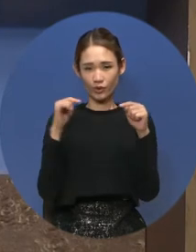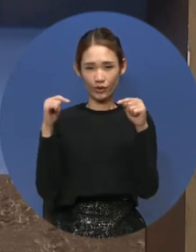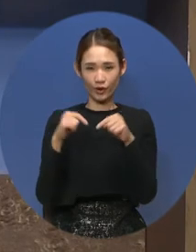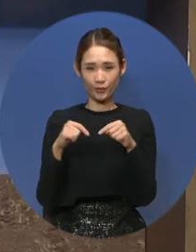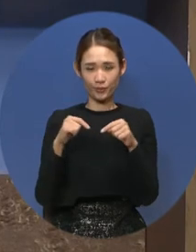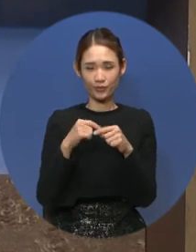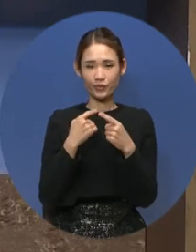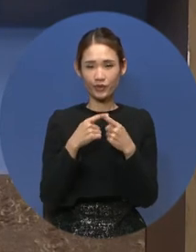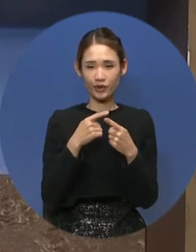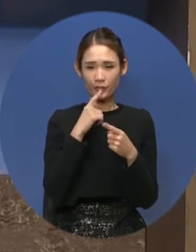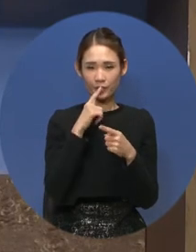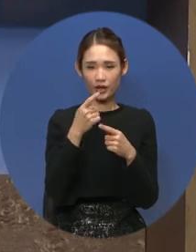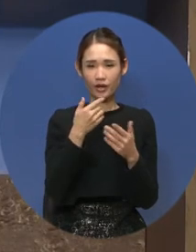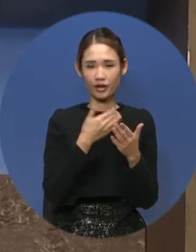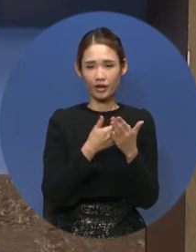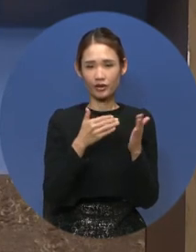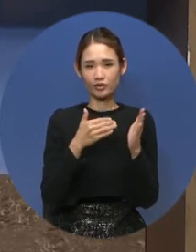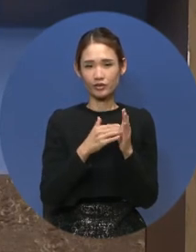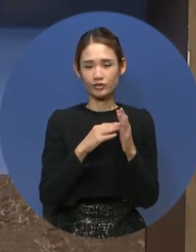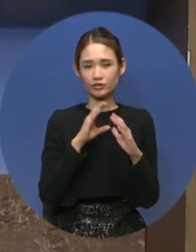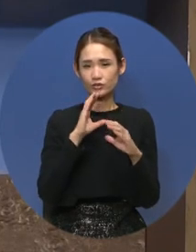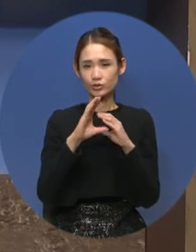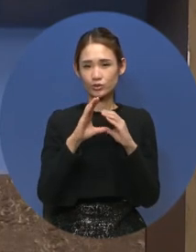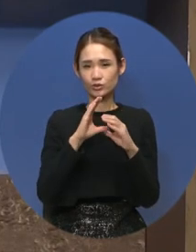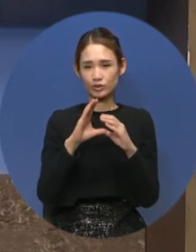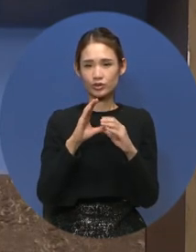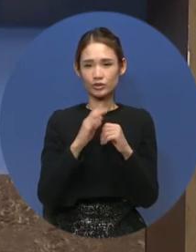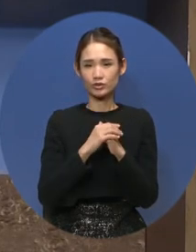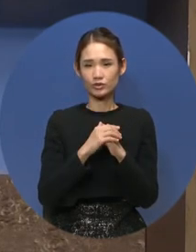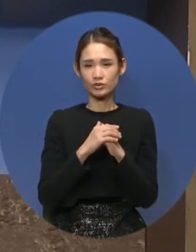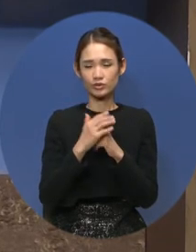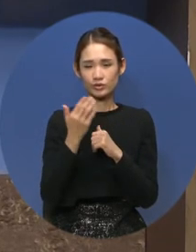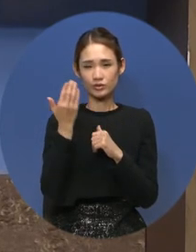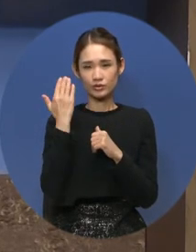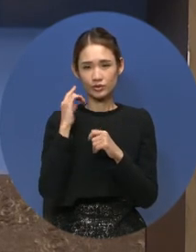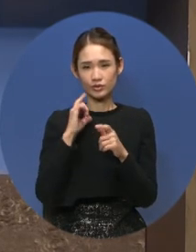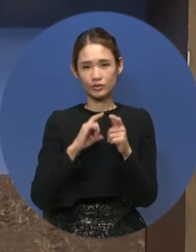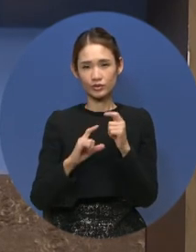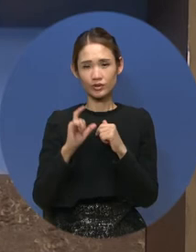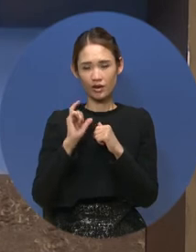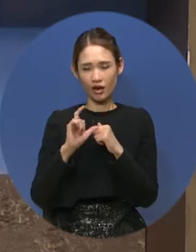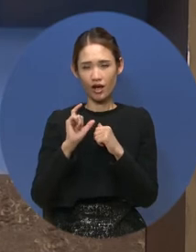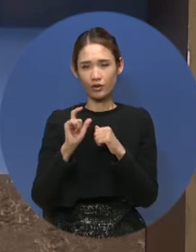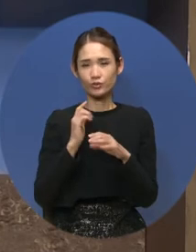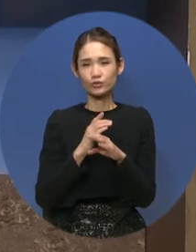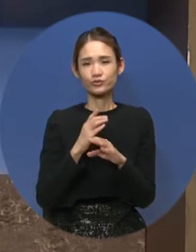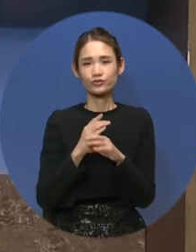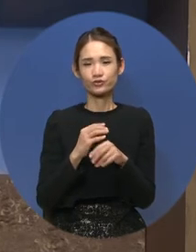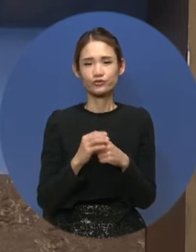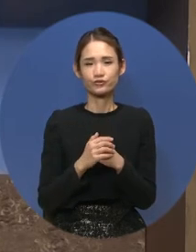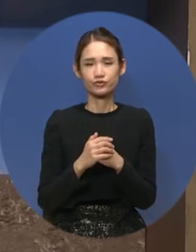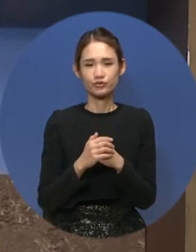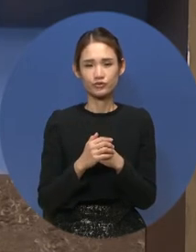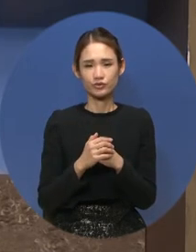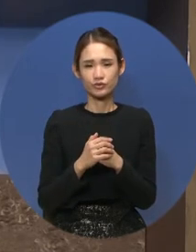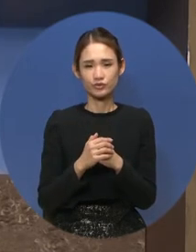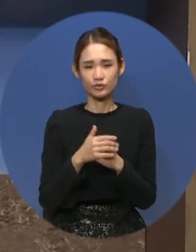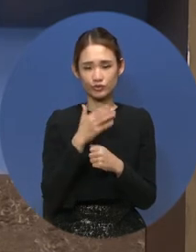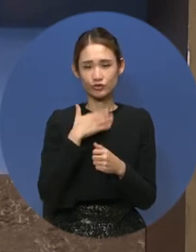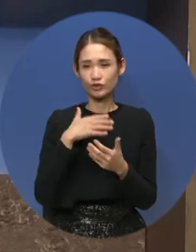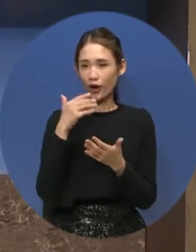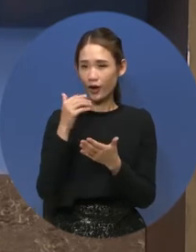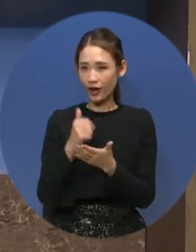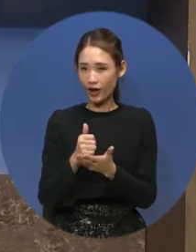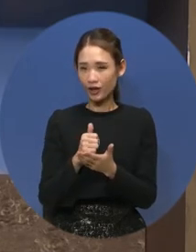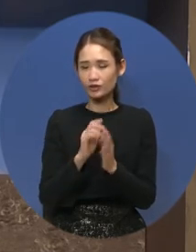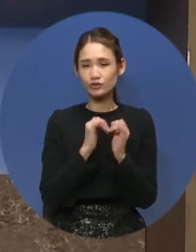언급을 해주셨잖아요. 이 소통이 또 요즘 굉장히 강조가 되고 있다 보니까 구청장님께서는